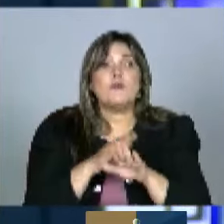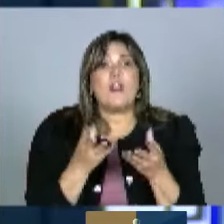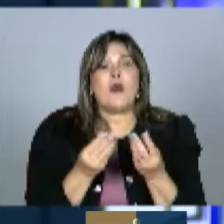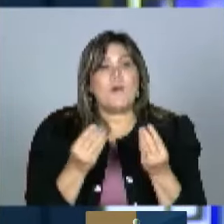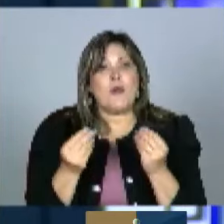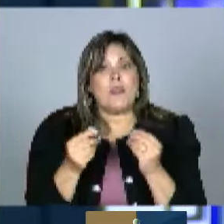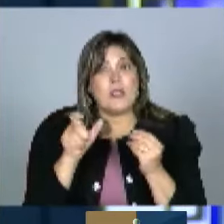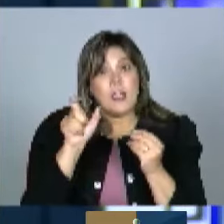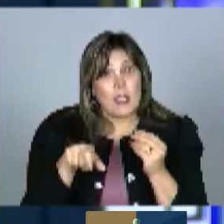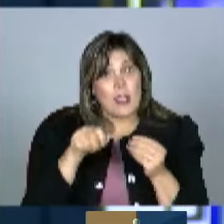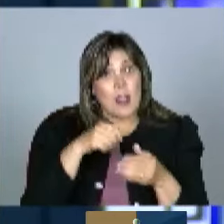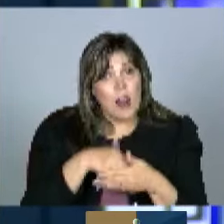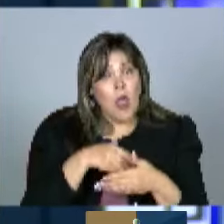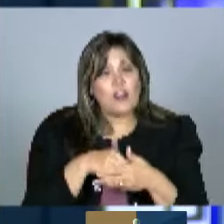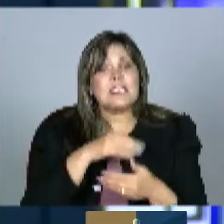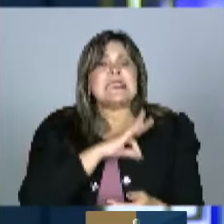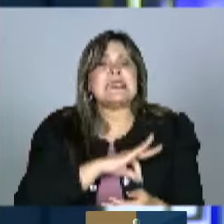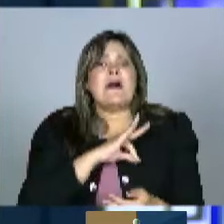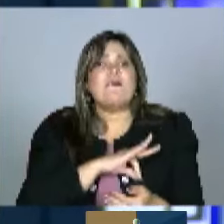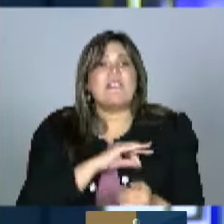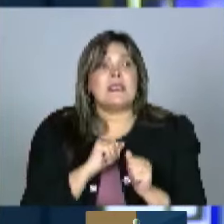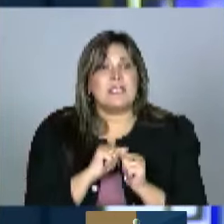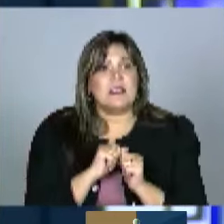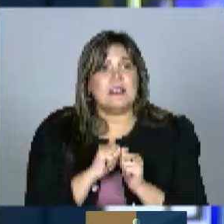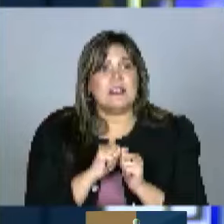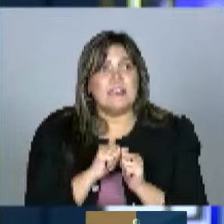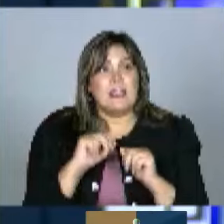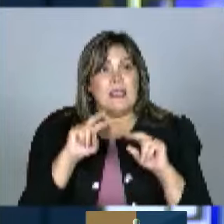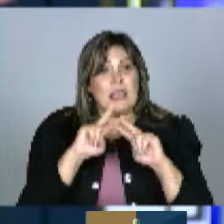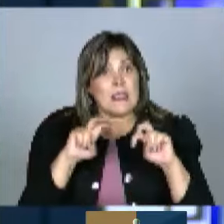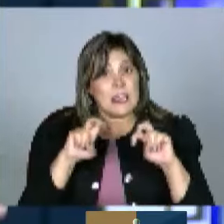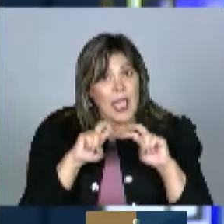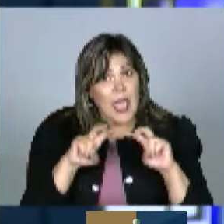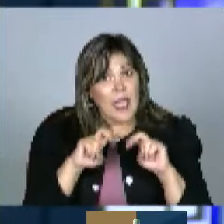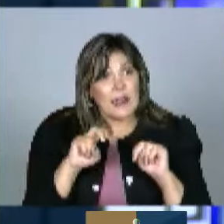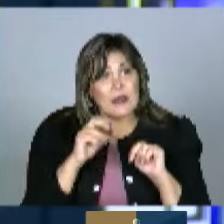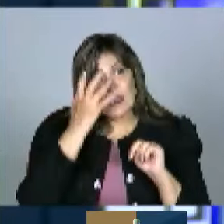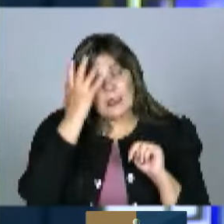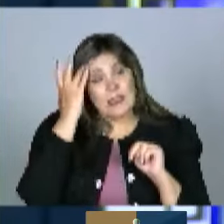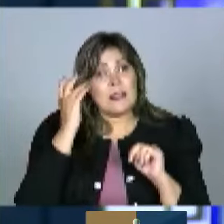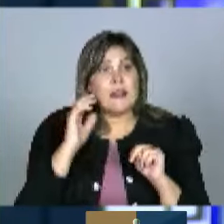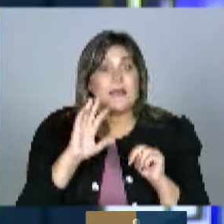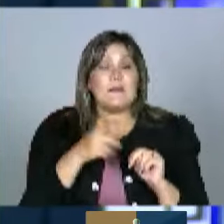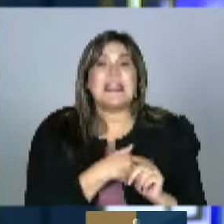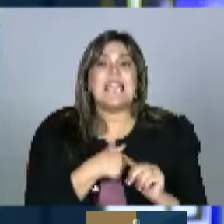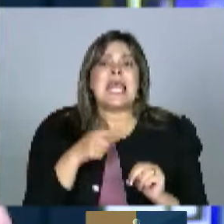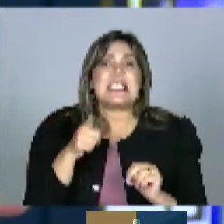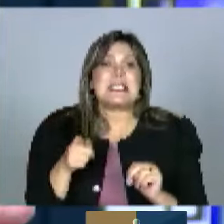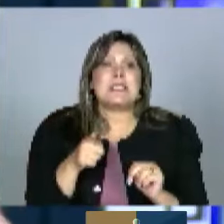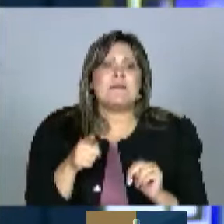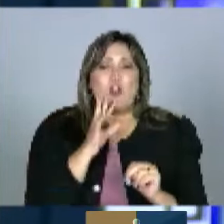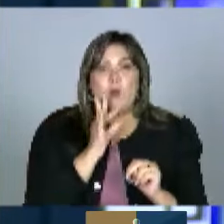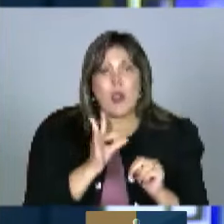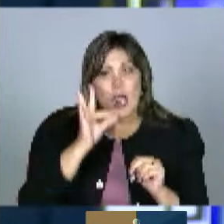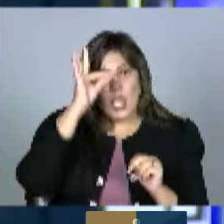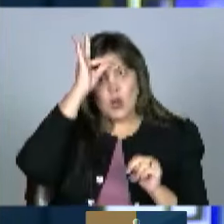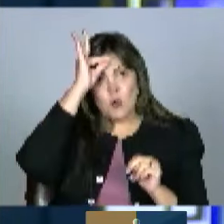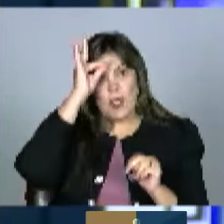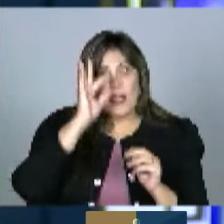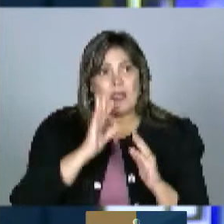القاضي ان يستجيب ليه التحري التحري يوقى من الاسم اللي هو العنوان